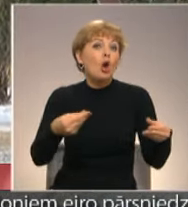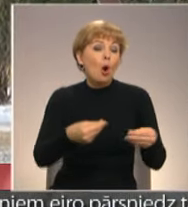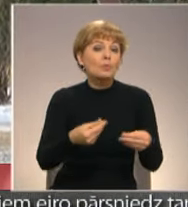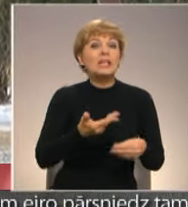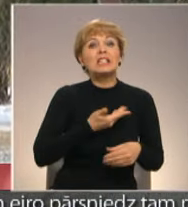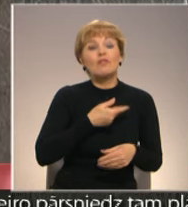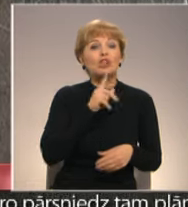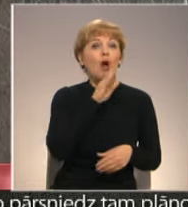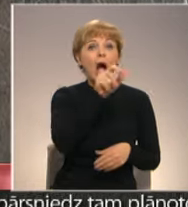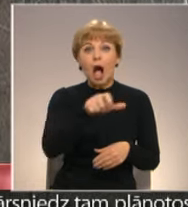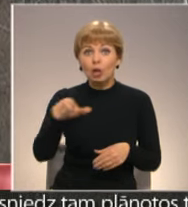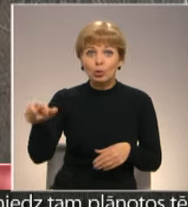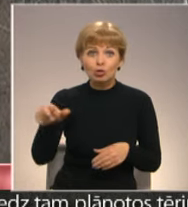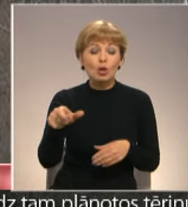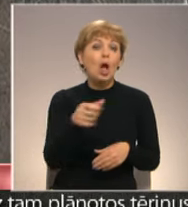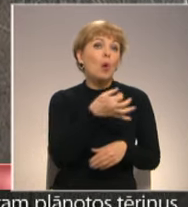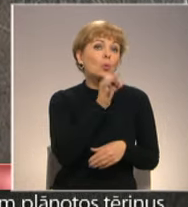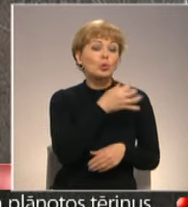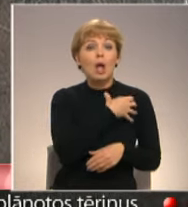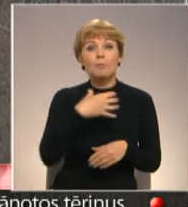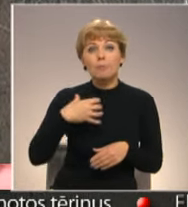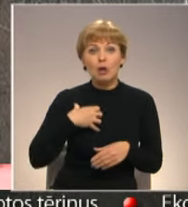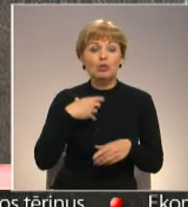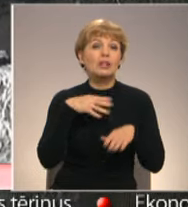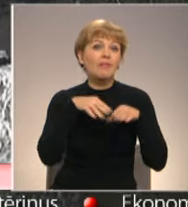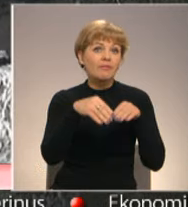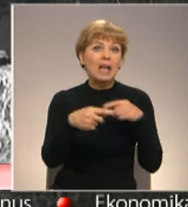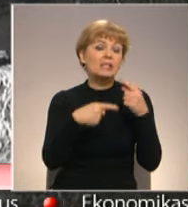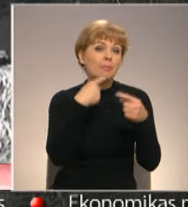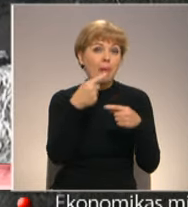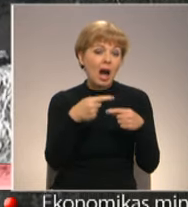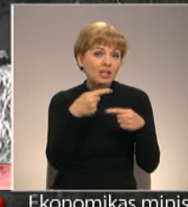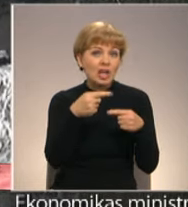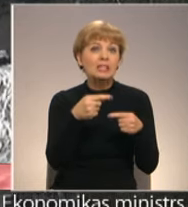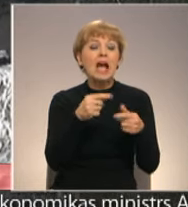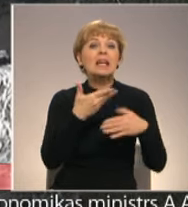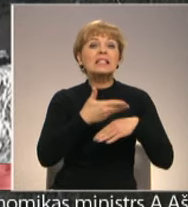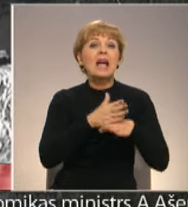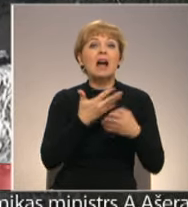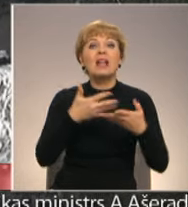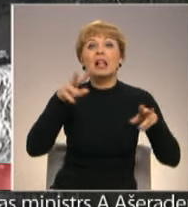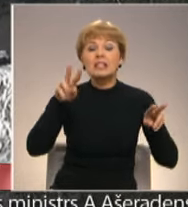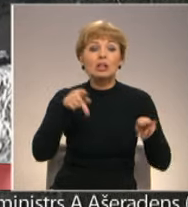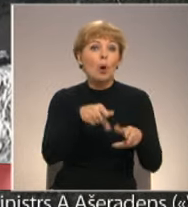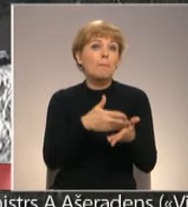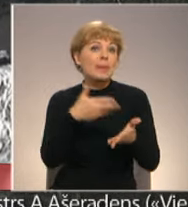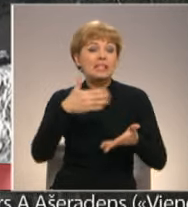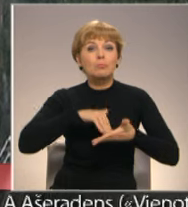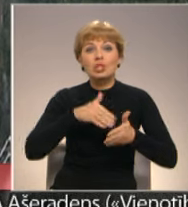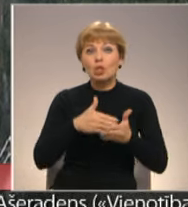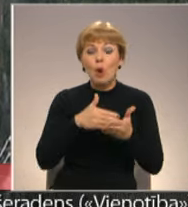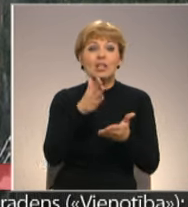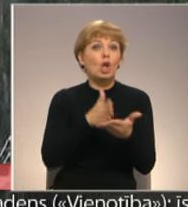dzīvojošie alūksnieši uzrunā pašvaldību un veic pārunas ar akciju sabiedrību sadales tīkls, lai bīstamo situāciju novērstu, taču